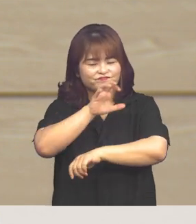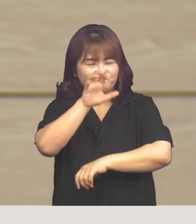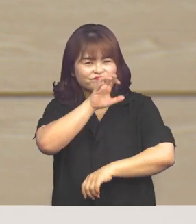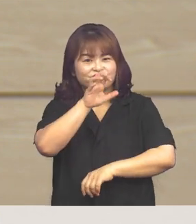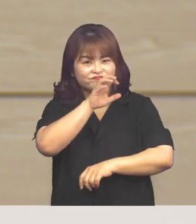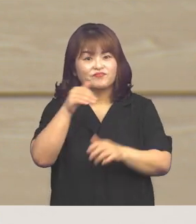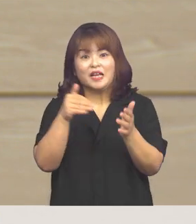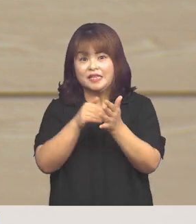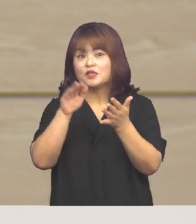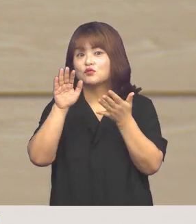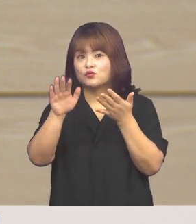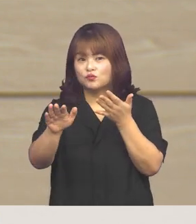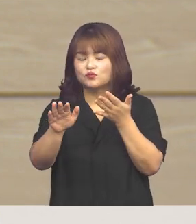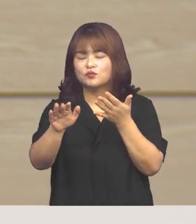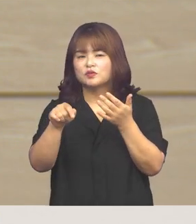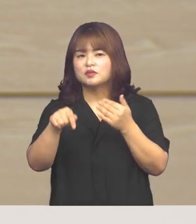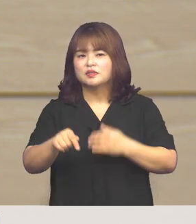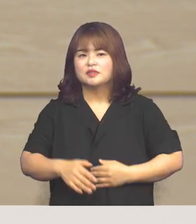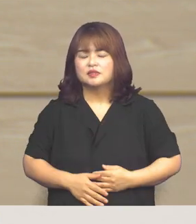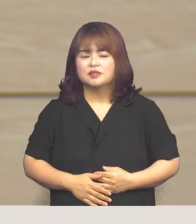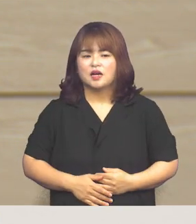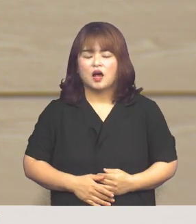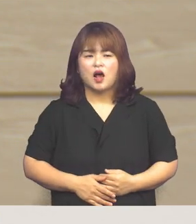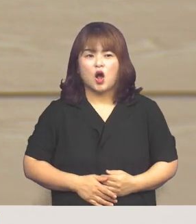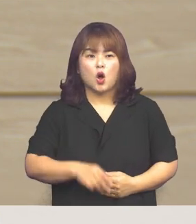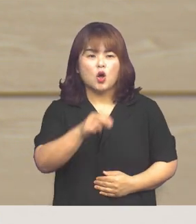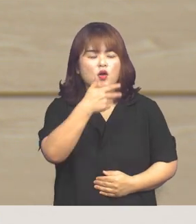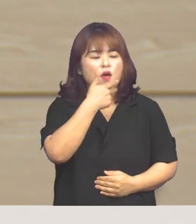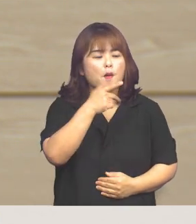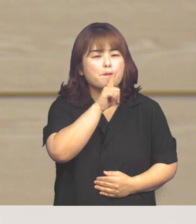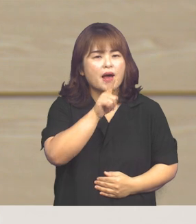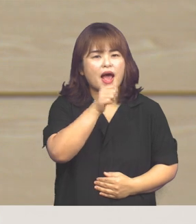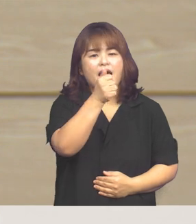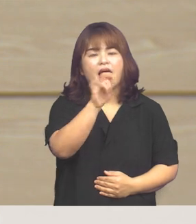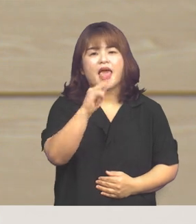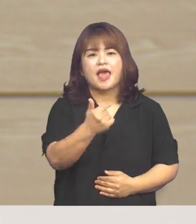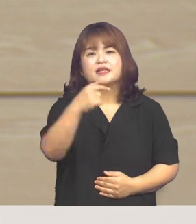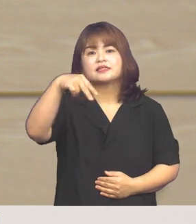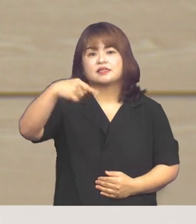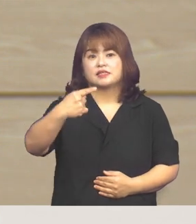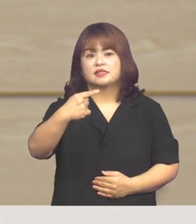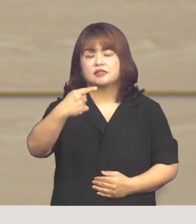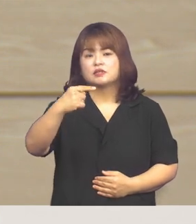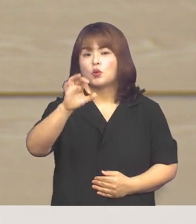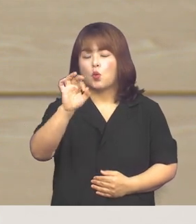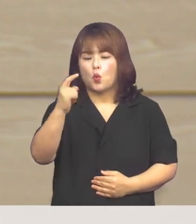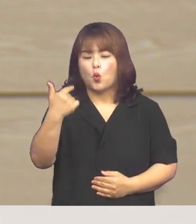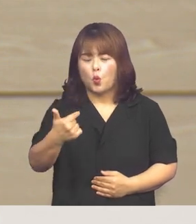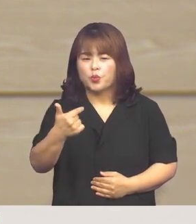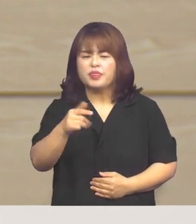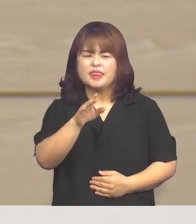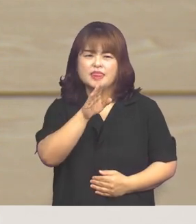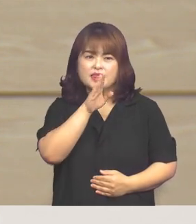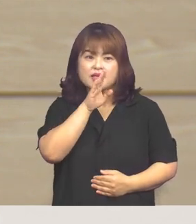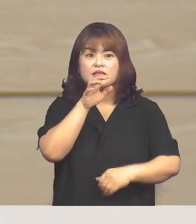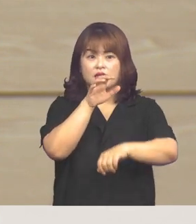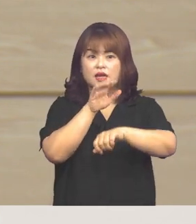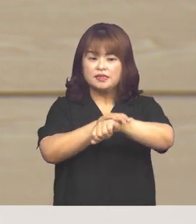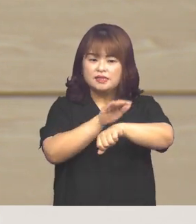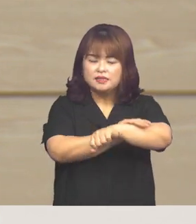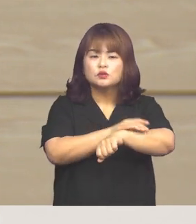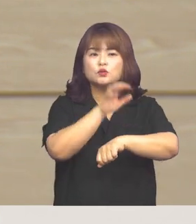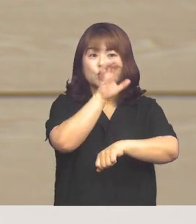통해서 정말 영어로는 핸드온 에스피스라고 해서 산교육을